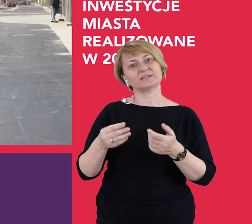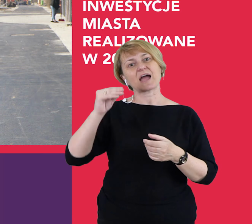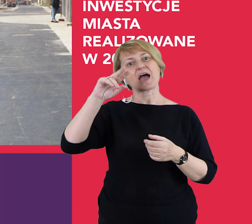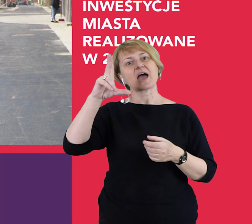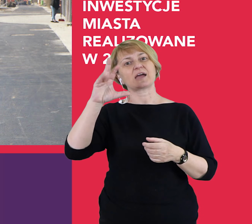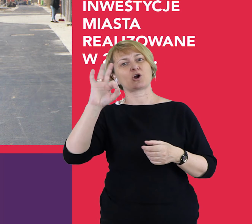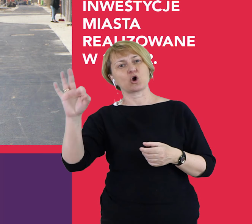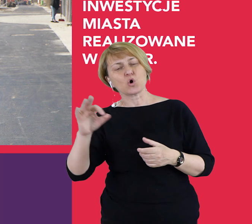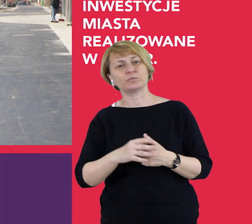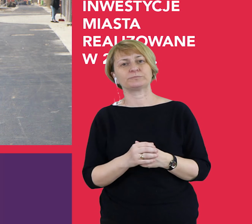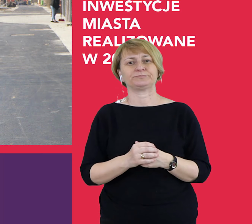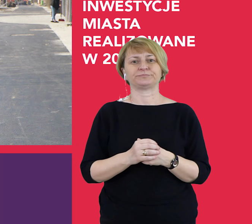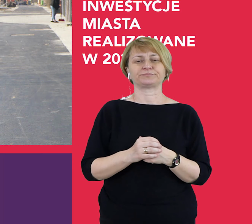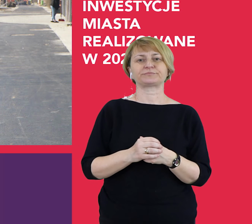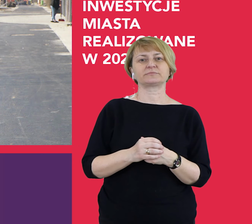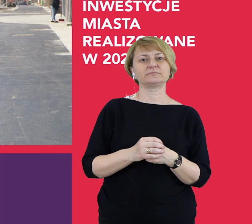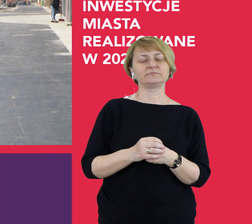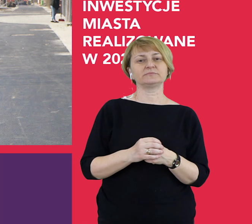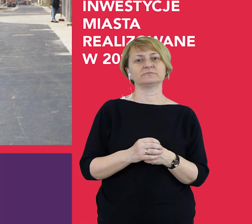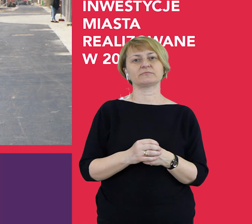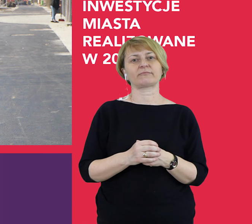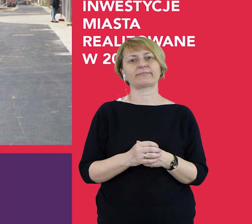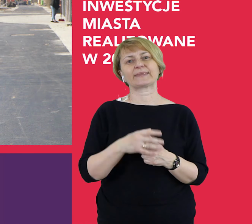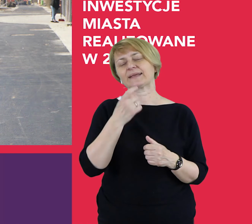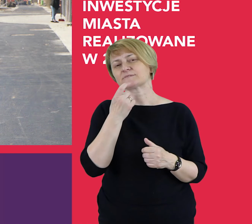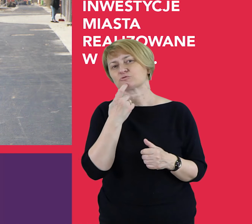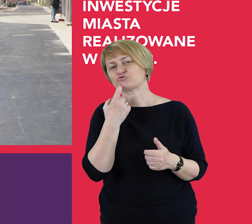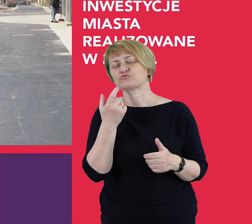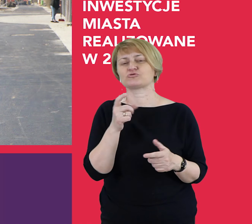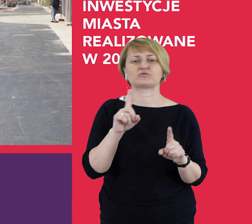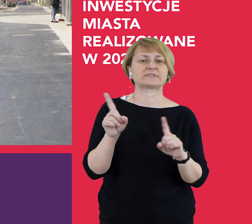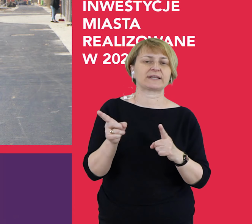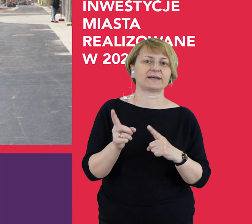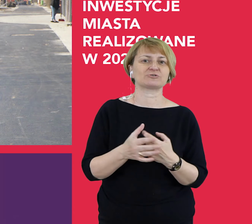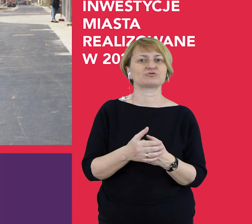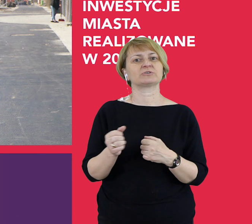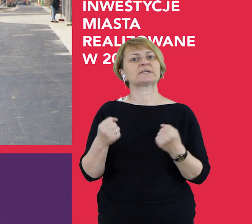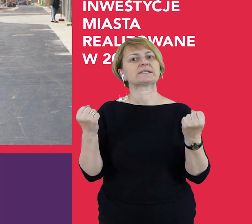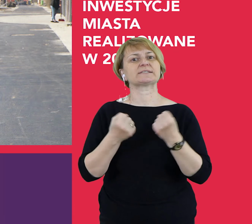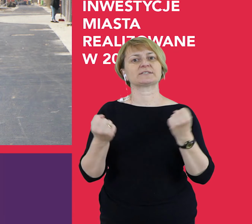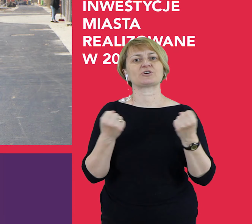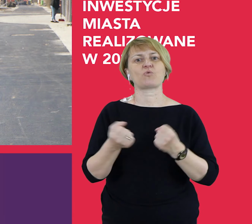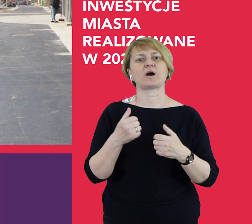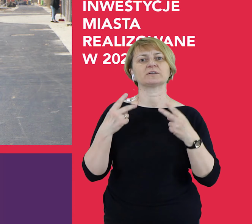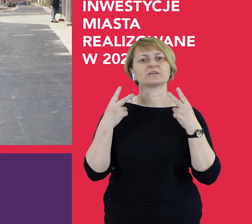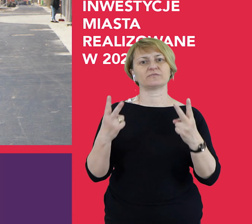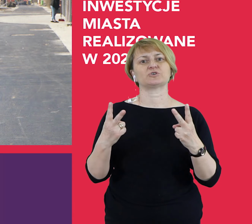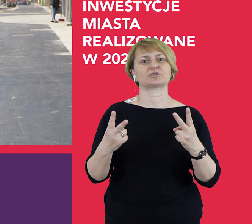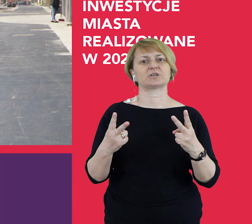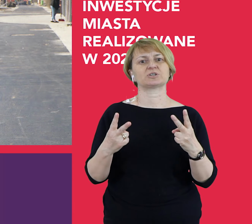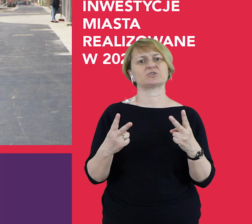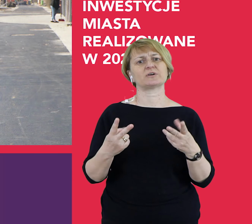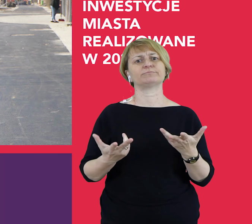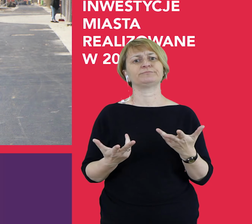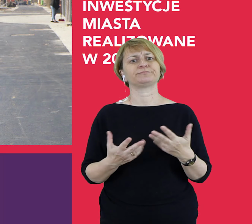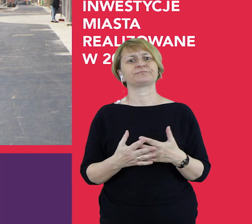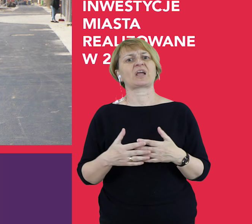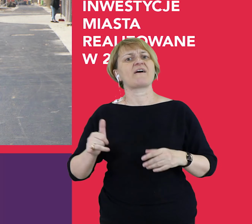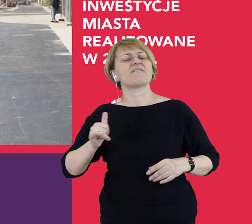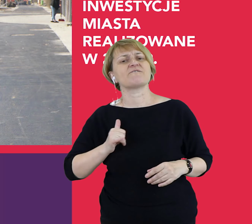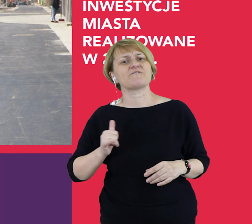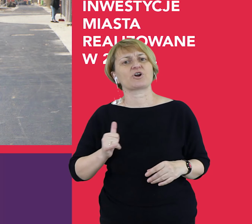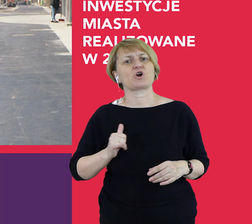i proekologicznych, że tak powiem, czyli jest to inwestycja, w której przede wszystkim stawia